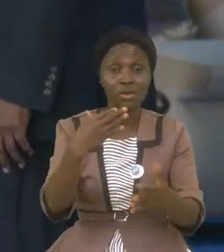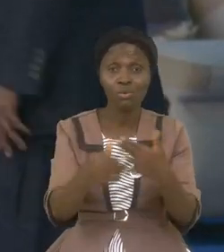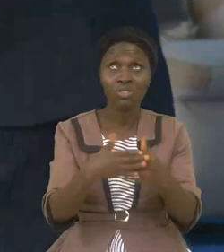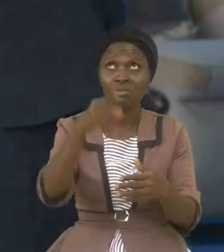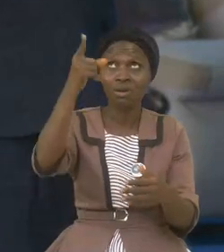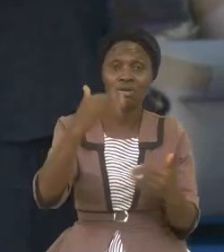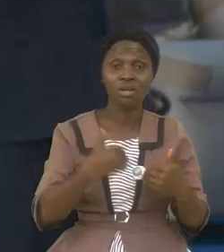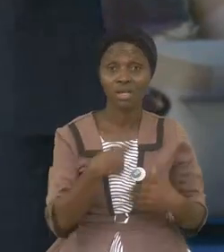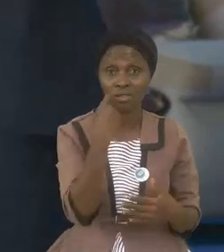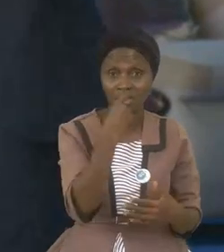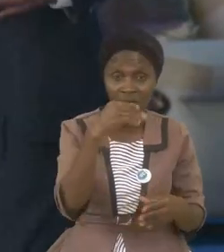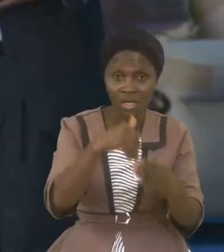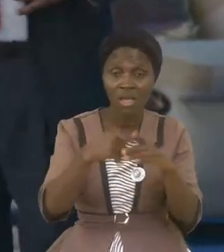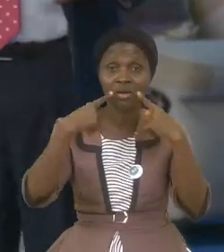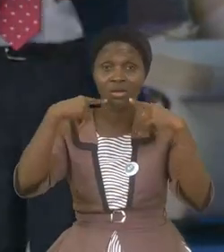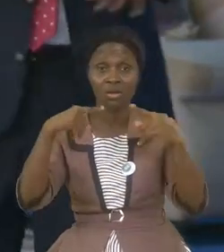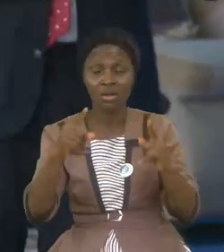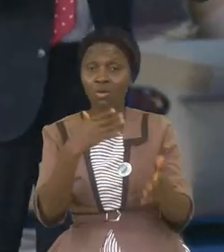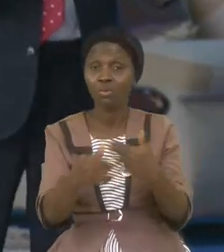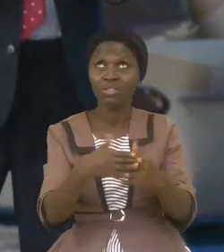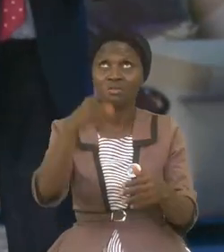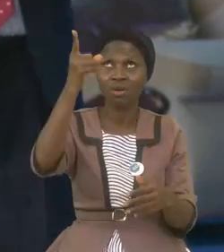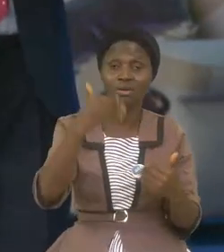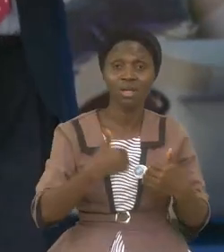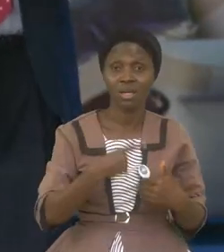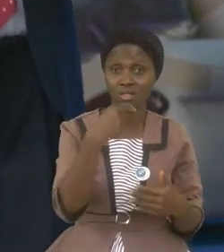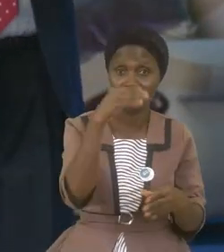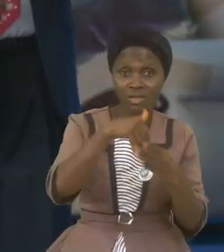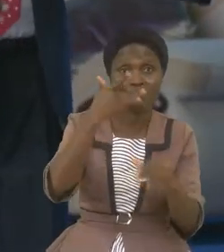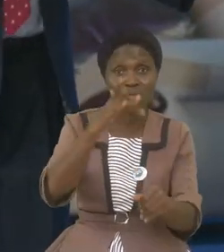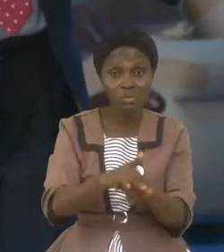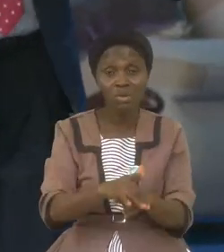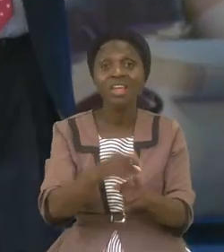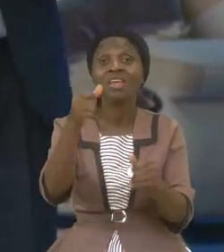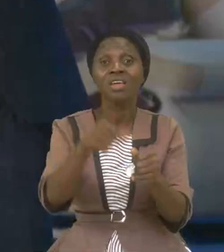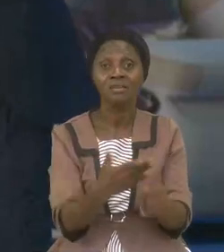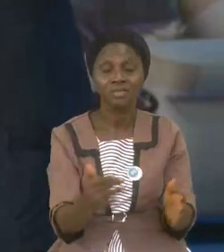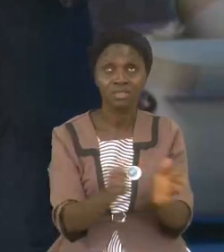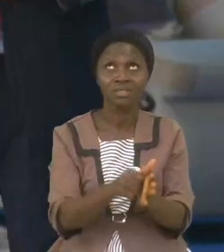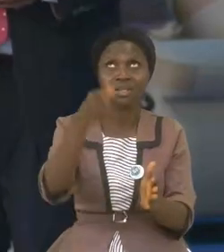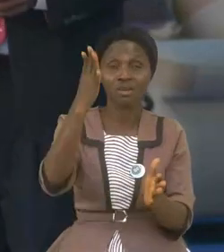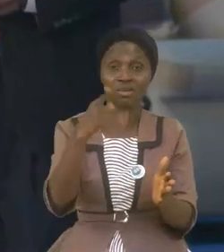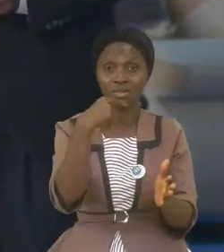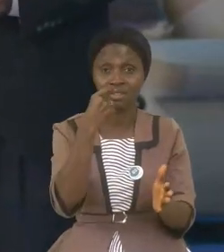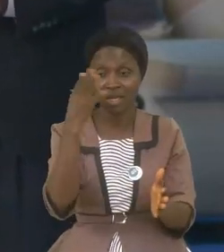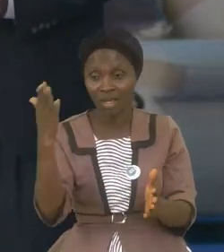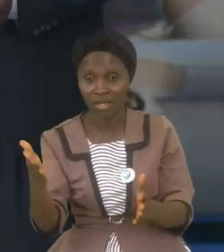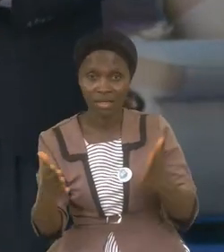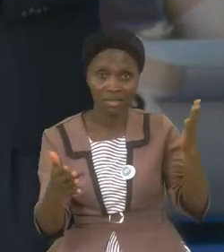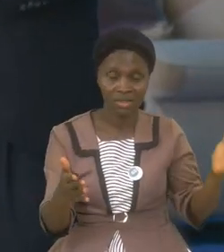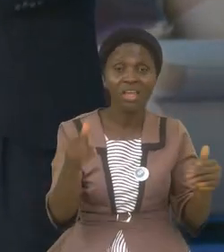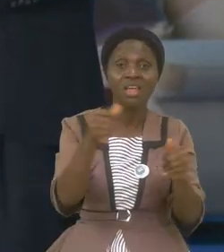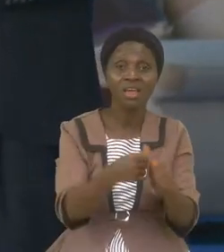accomplie. Quel que soit ce que Dieu a dit au sujet du jugement, ce qu'il a déclaré, quel que soit ce que Dieu a dit